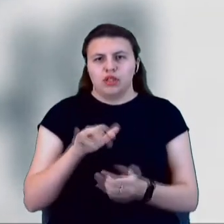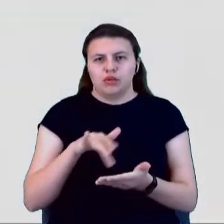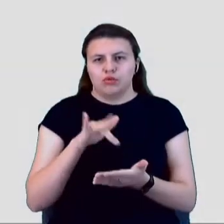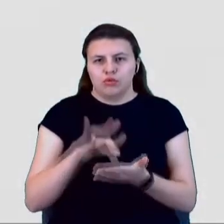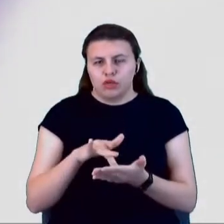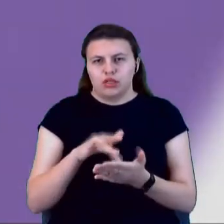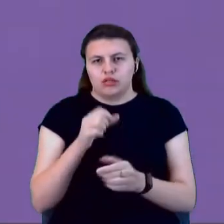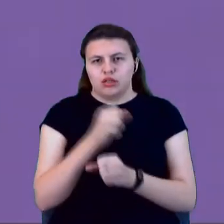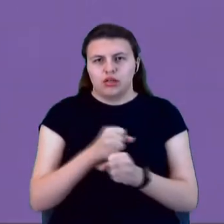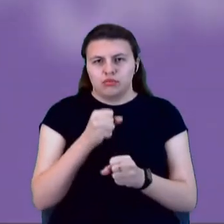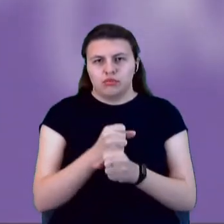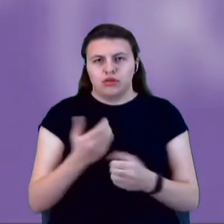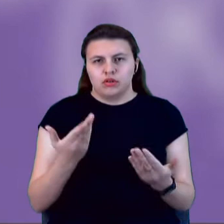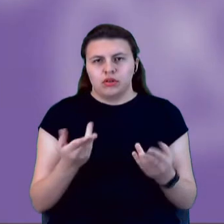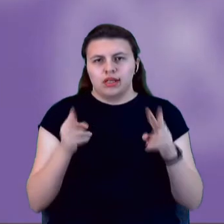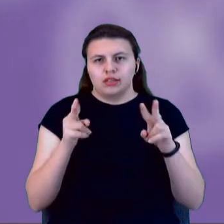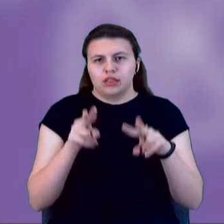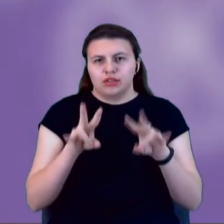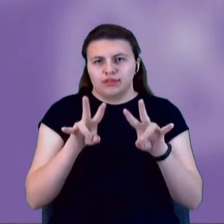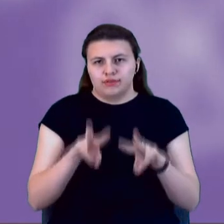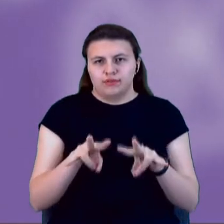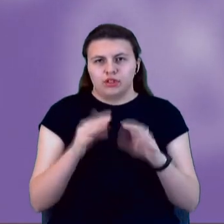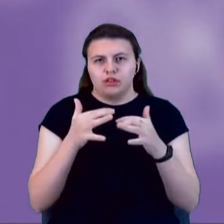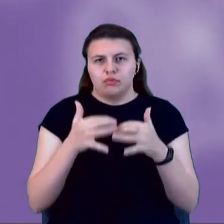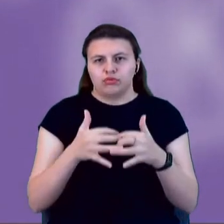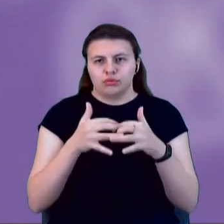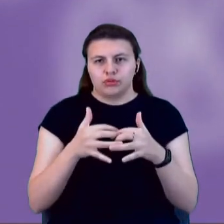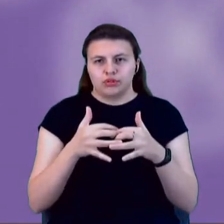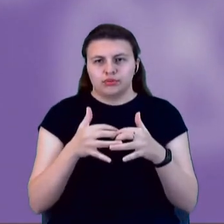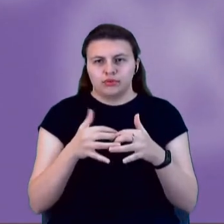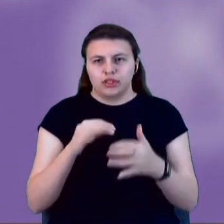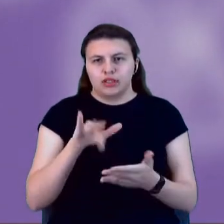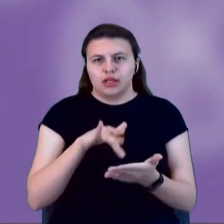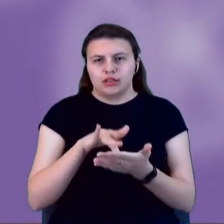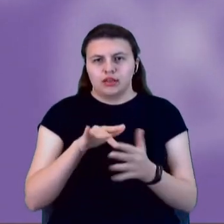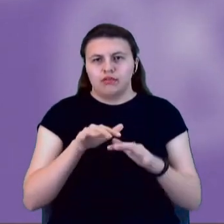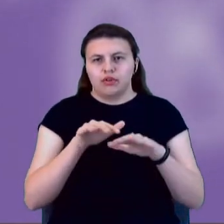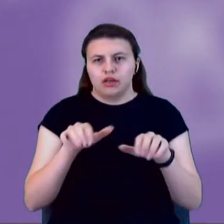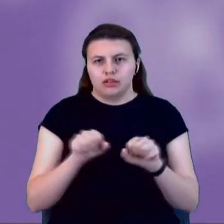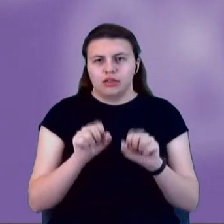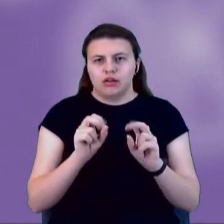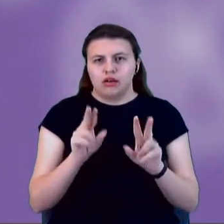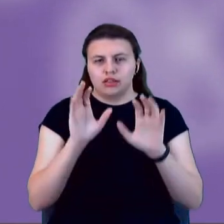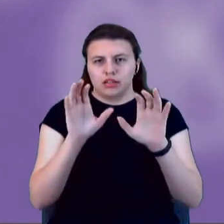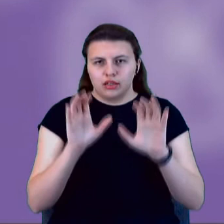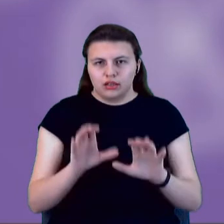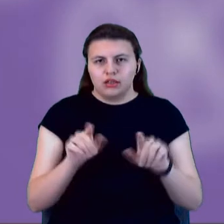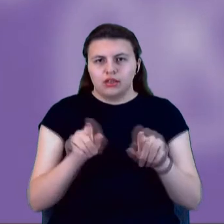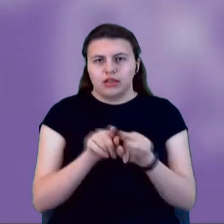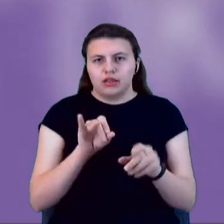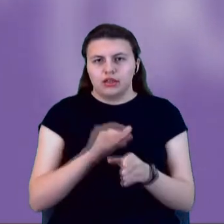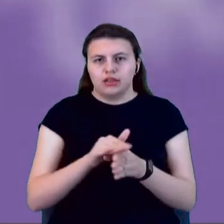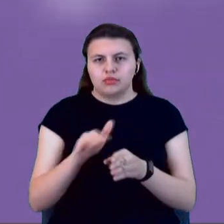вот, остается в Краматорске. И городская власть, городская как законодательная, так и исполнительная